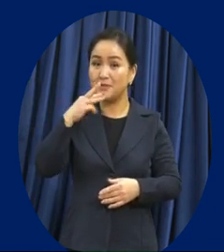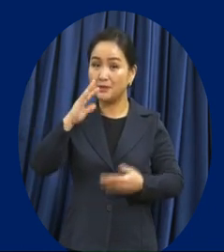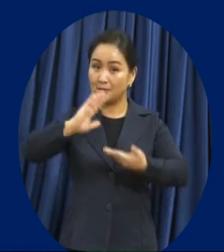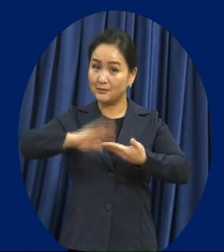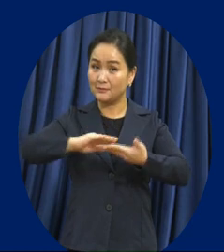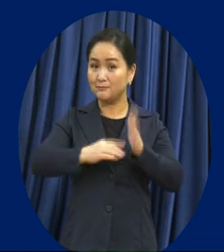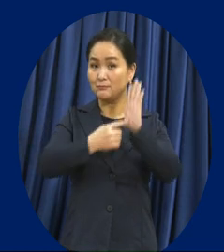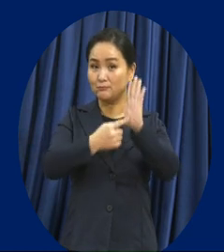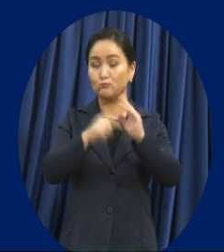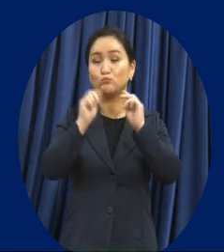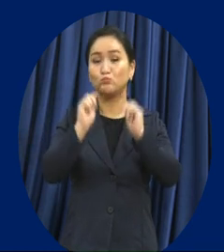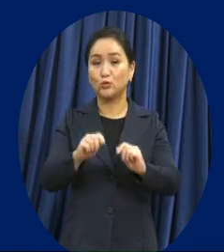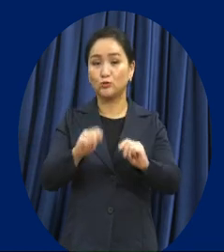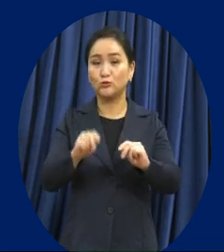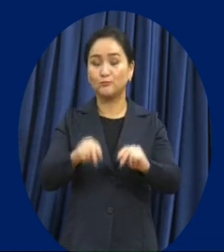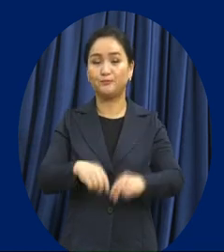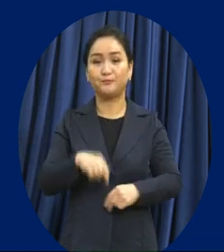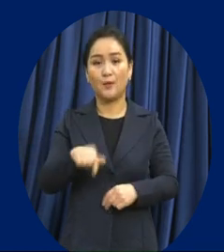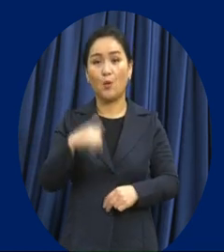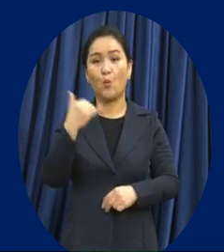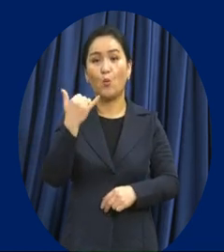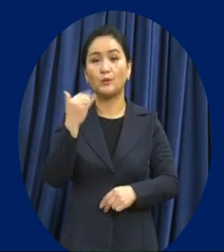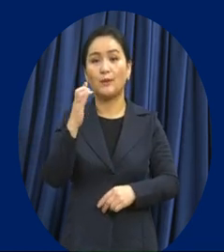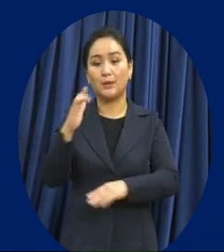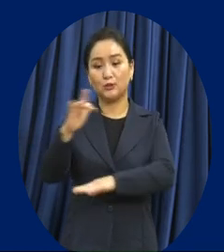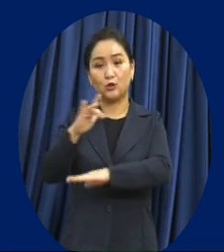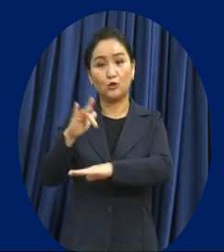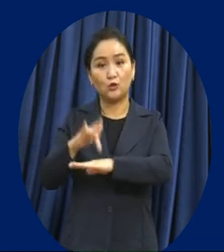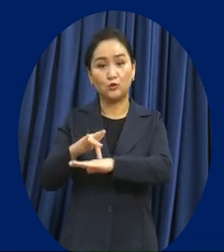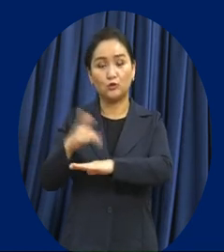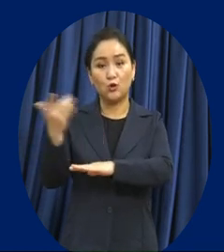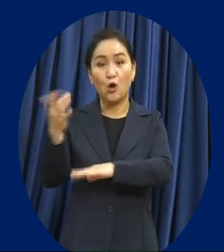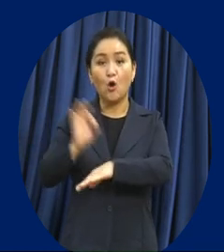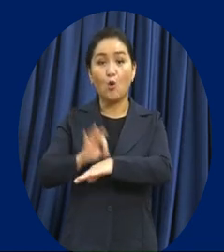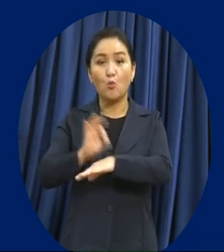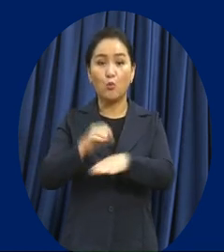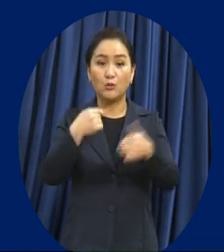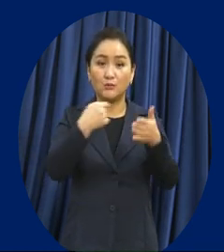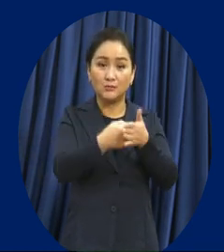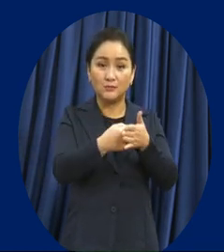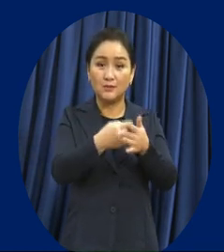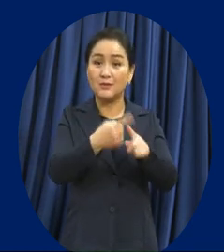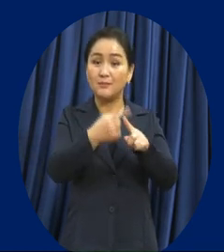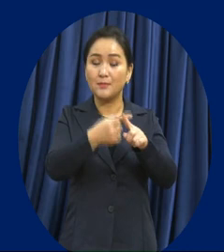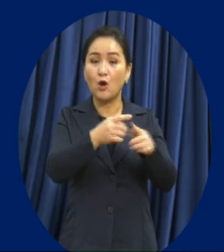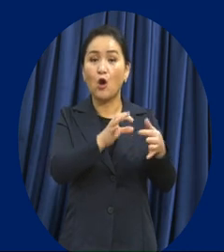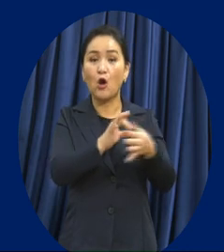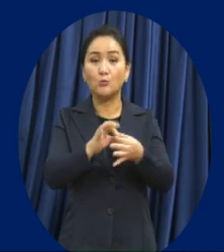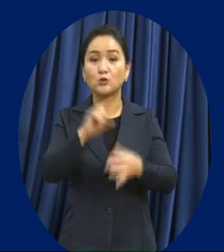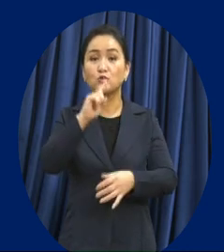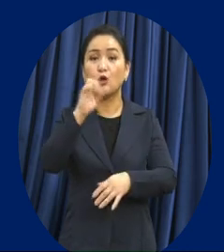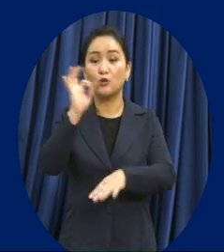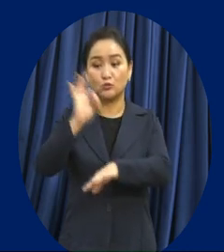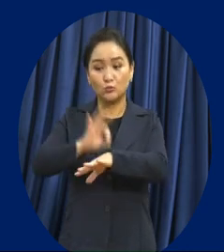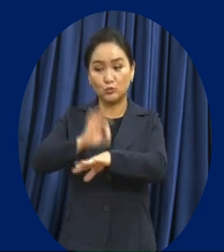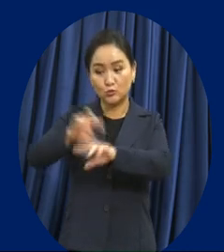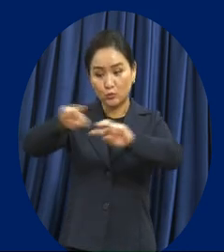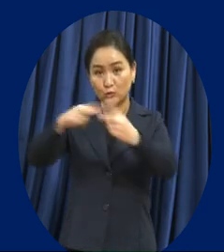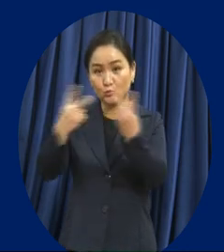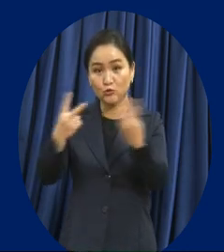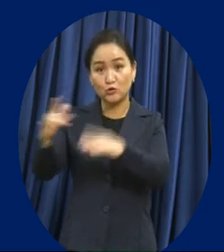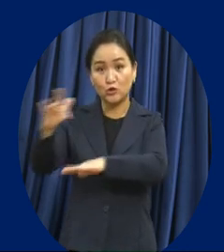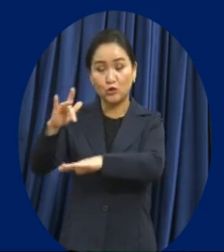болно. За, ингээд нийт хотод өвчлөл эрчтэй бүртгэж байгаатай холбоотойгоор зоонозын өвчин судлалын үндэсний